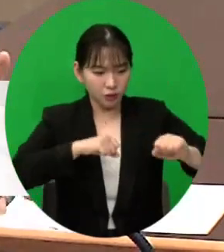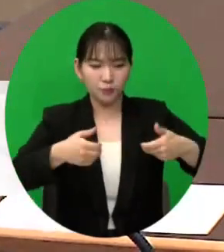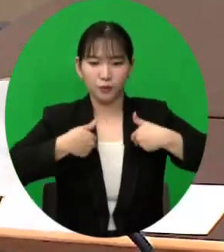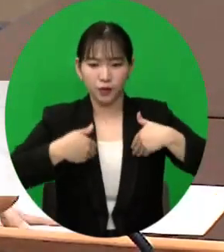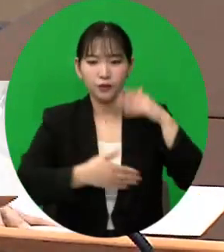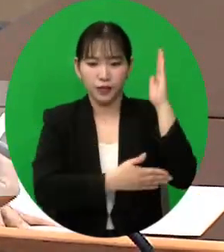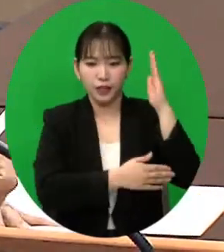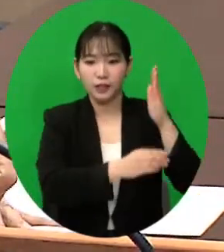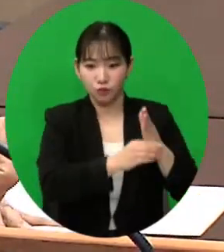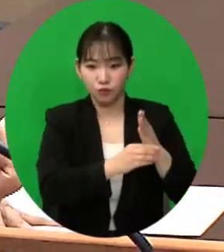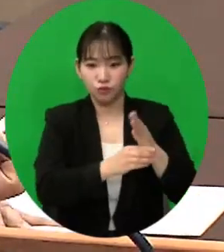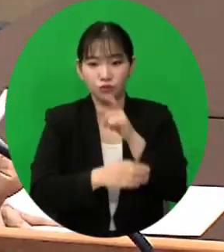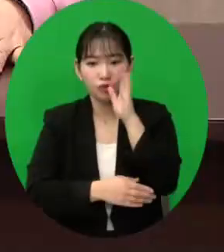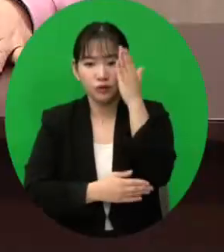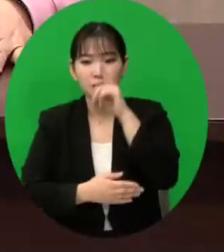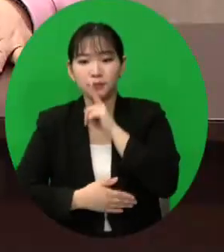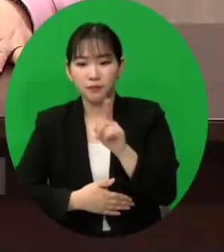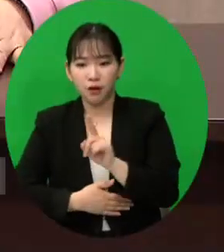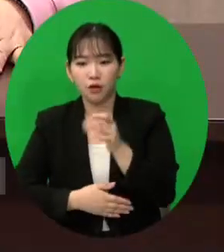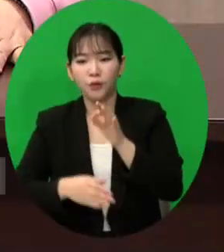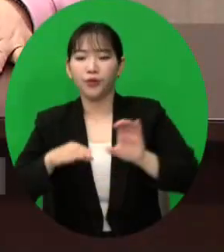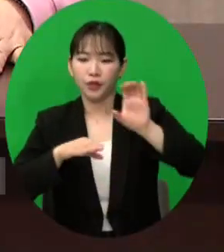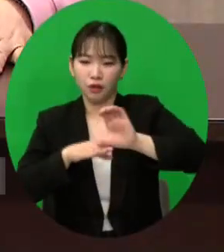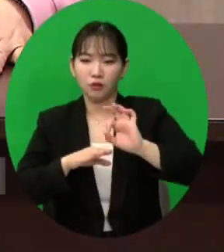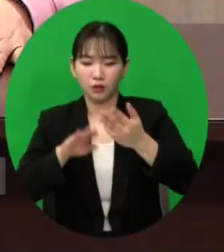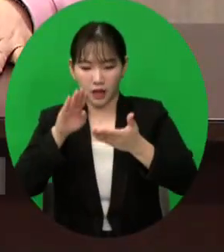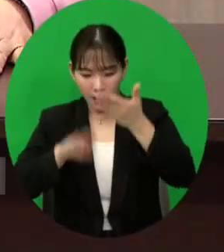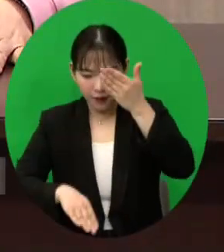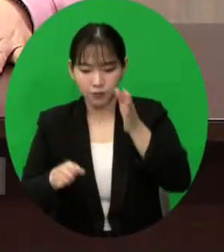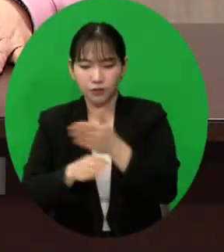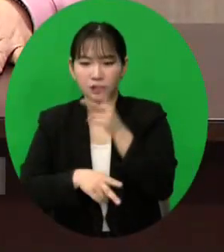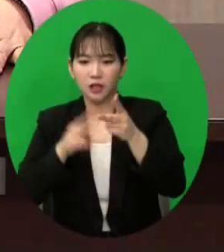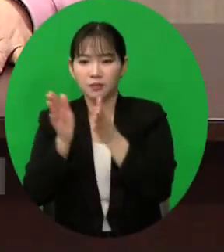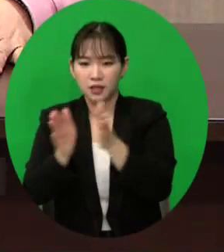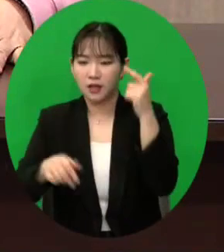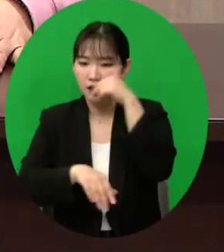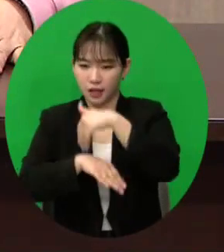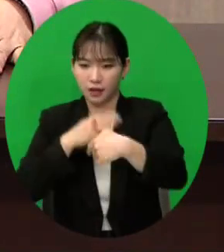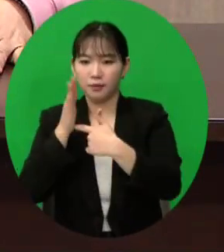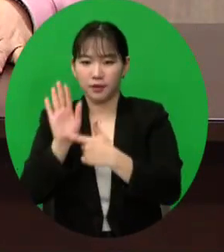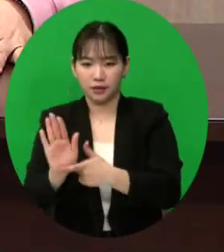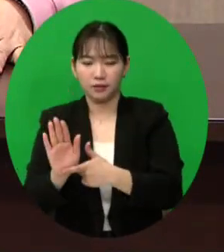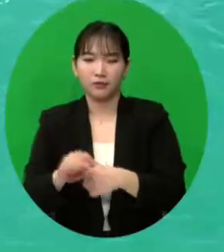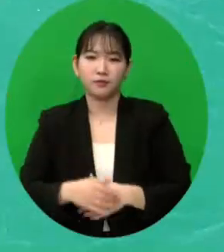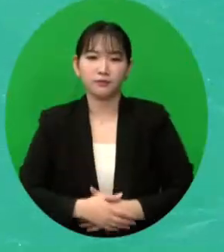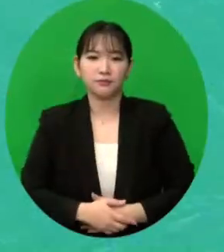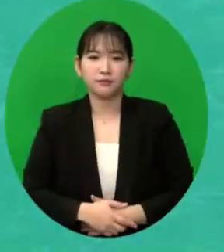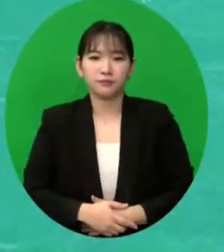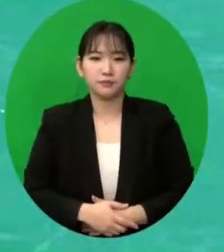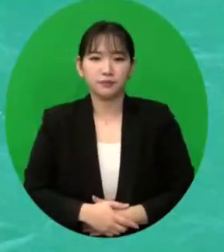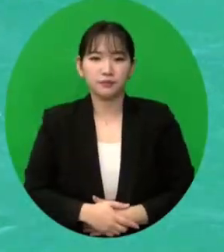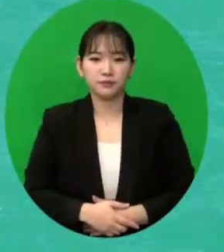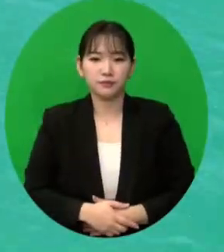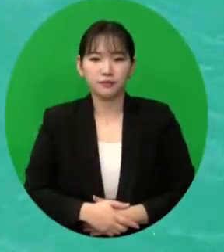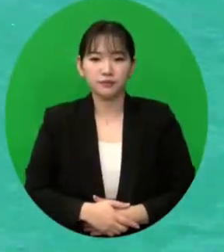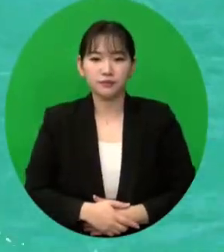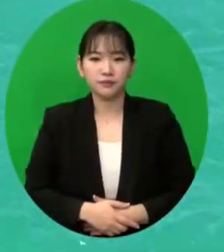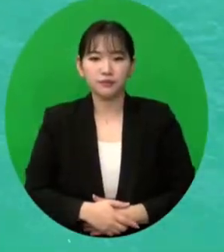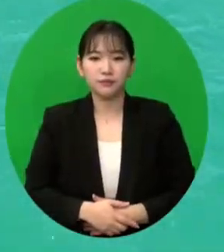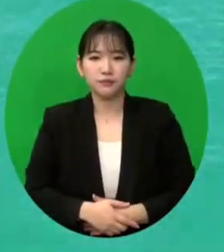주장하고 있고 여수시는 추경을 통해 하반기부터 사업을 시행하겠다고 밝혔습니다 MBC